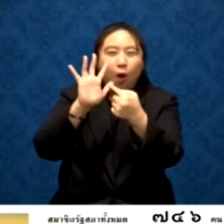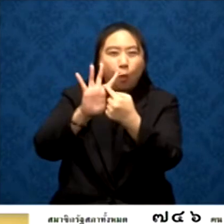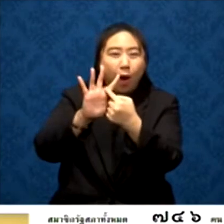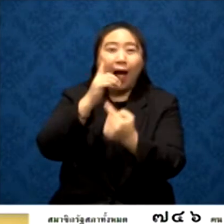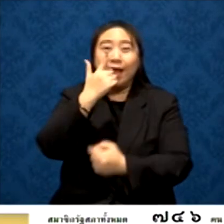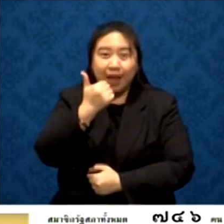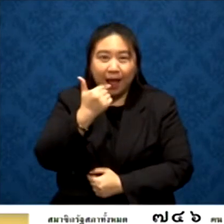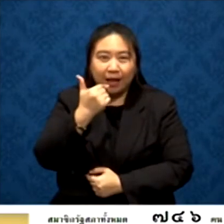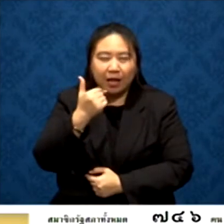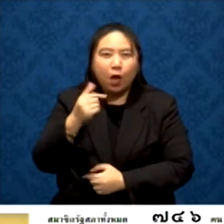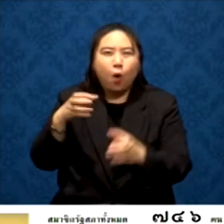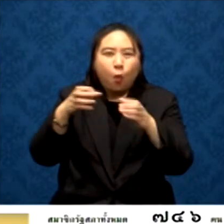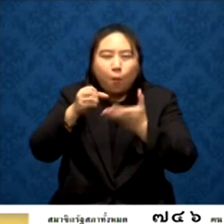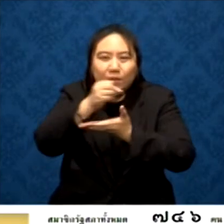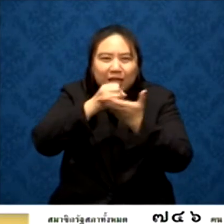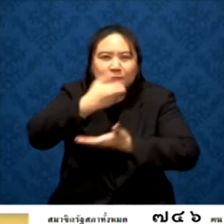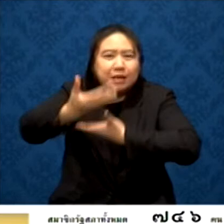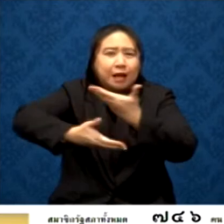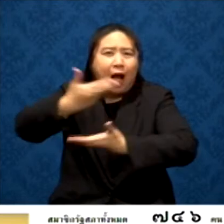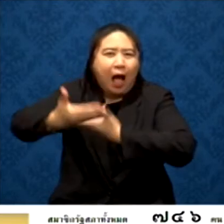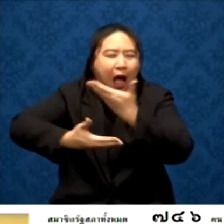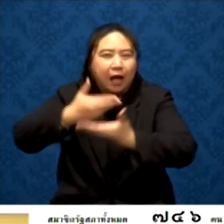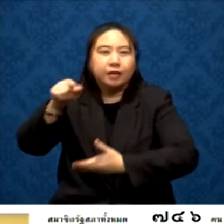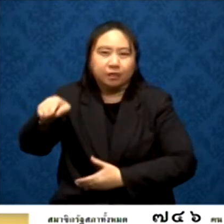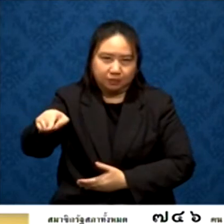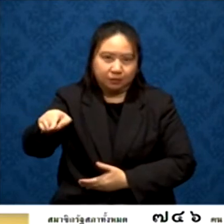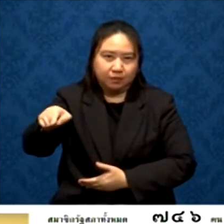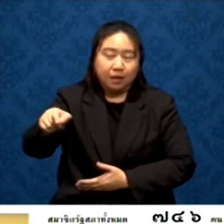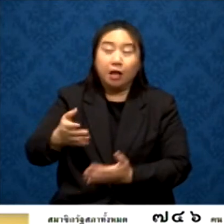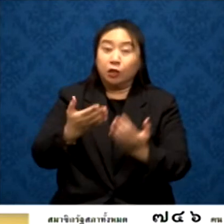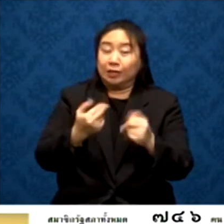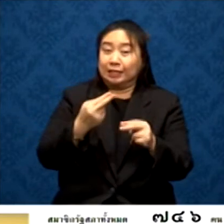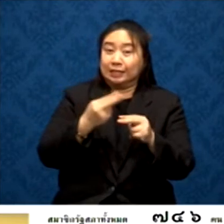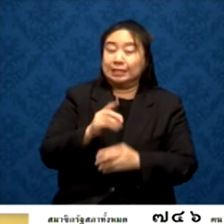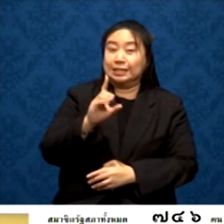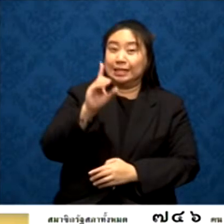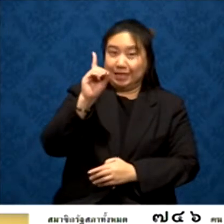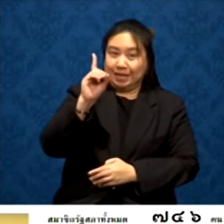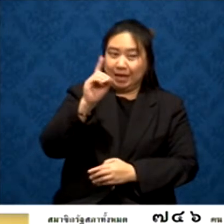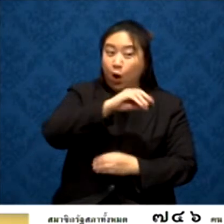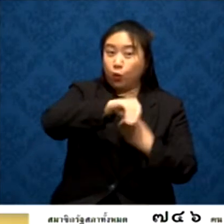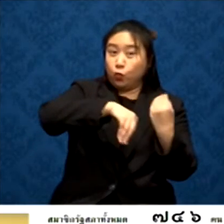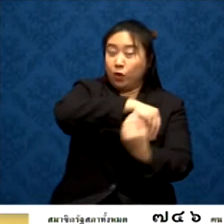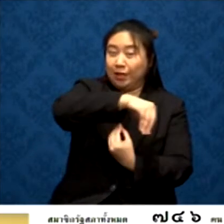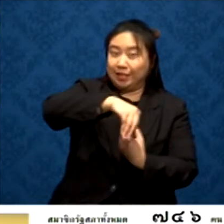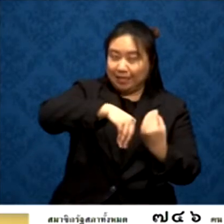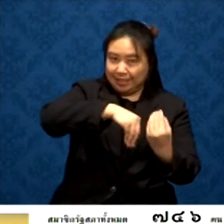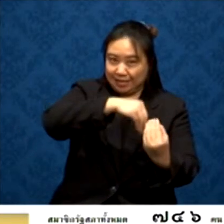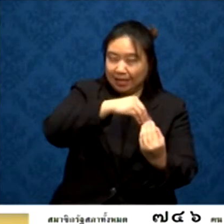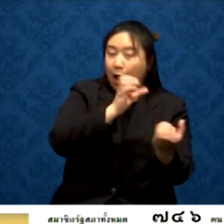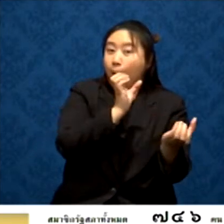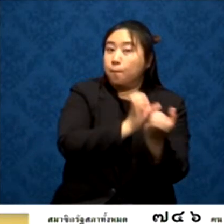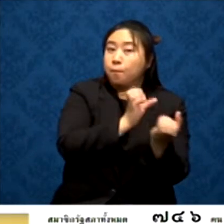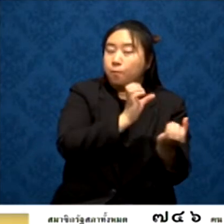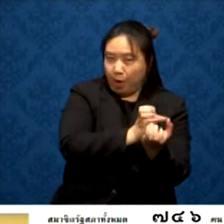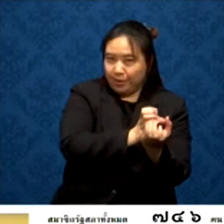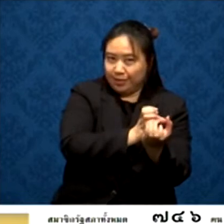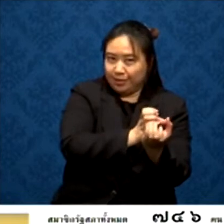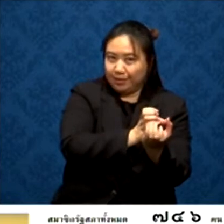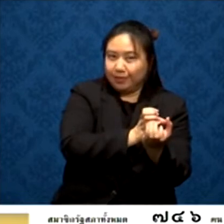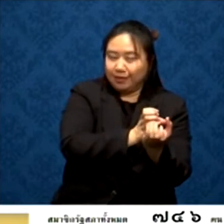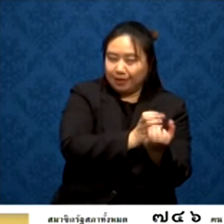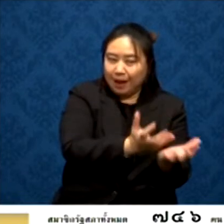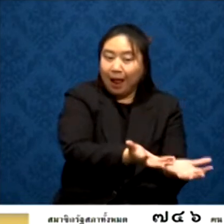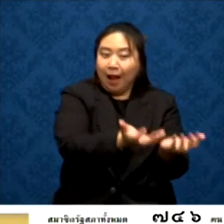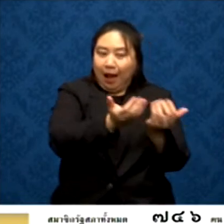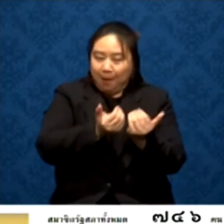ระดับโลกดังนั้นเมื่อนายดีรับช่วงธุรกิจบ่อนการพนันจากสว.ทรงเอจึงไม่แปลกเลย